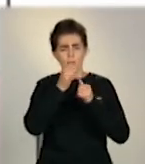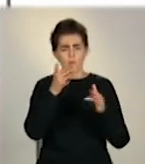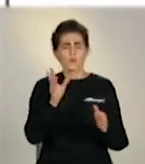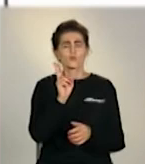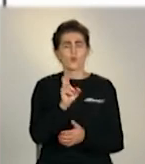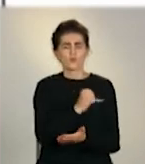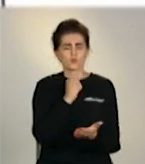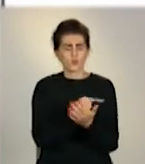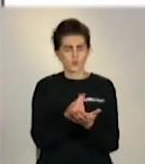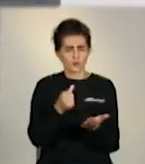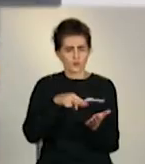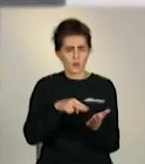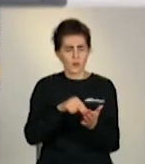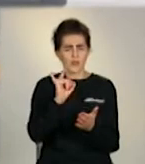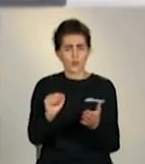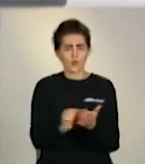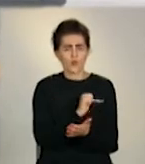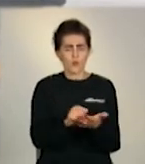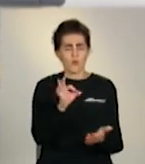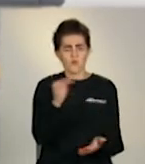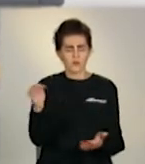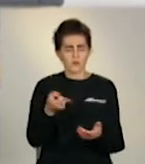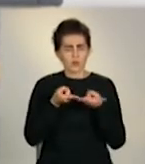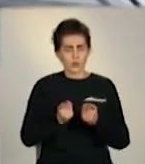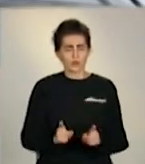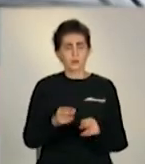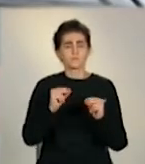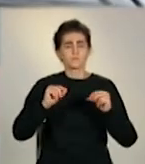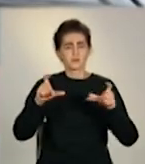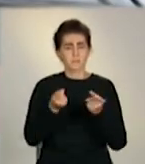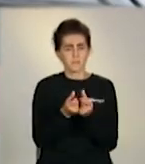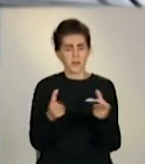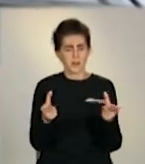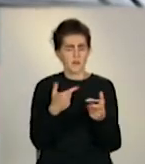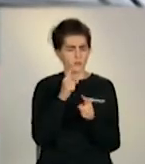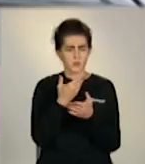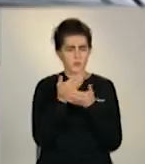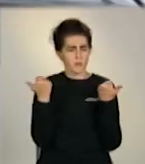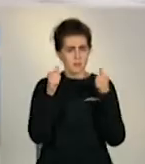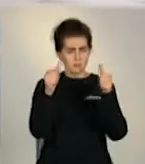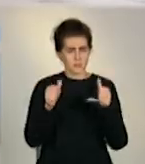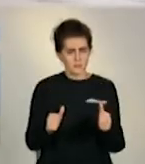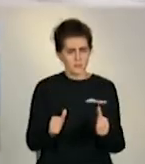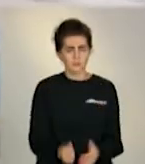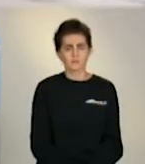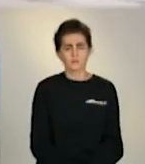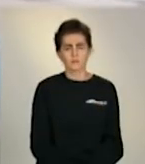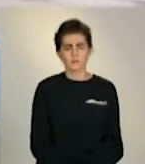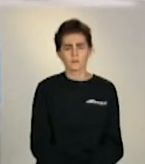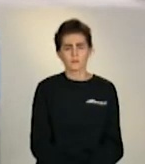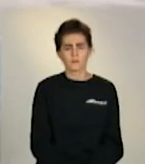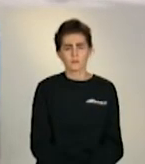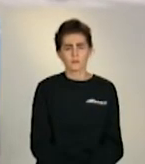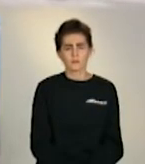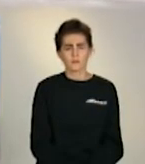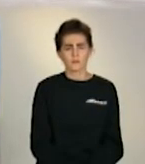нові розцінки. Та й документи, що офіційно підтверджують збільшення вартості квитка, в салонах не вивісили. Ми просто поставили перед